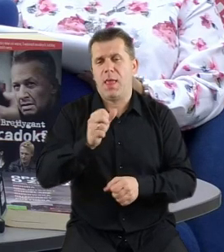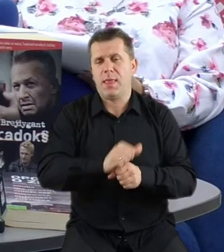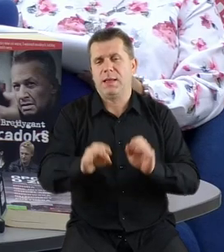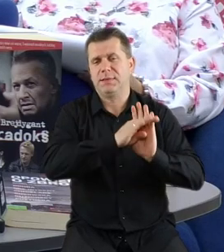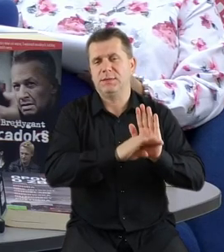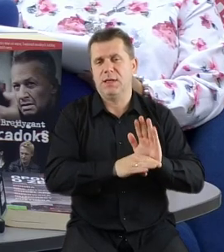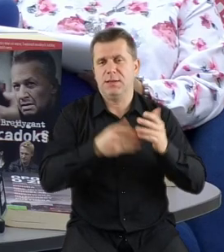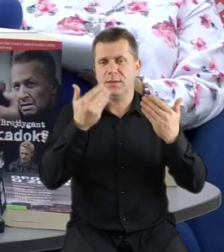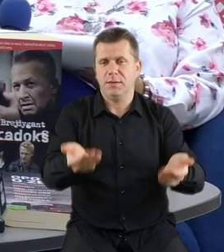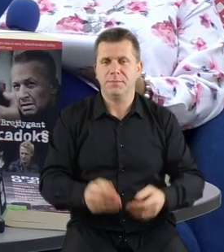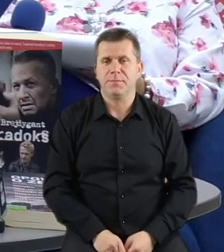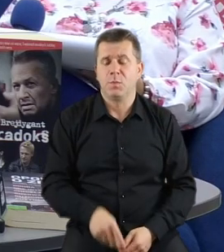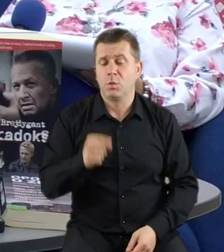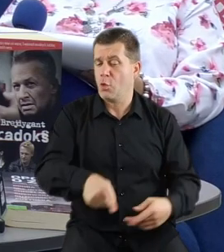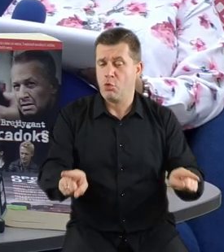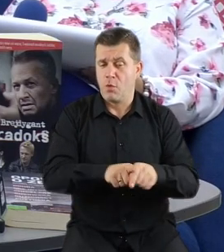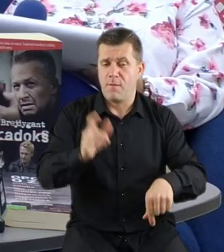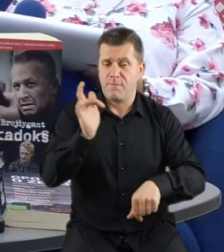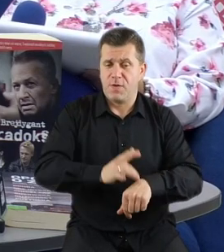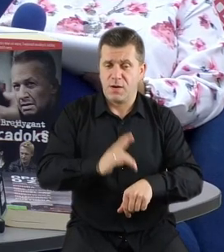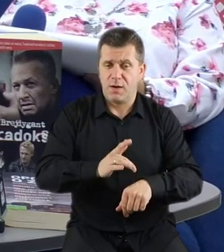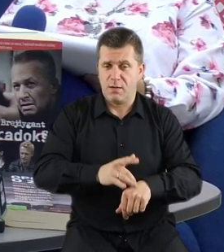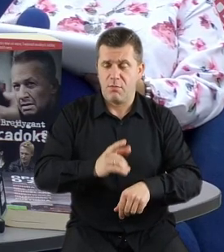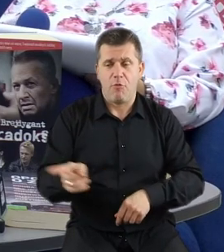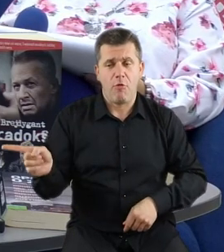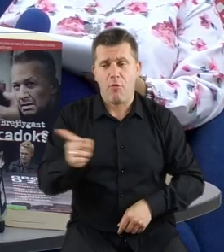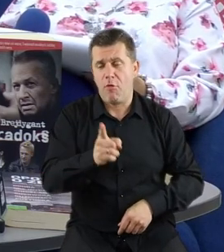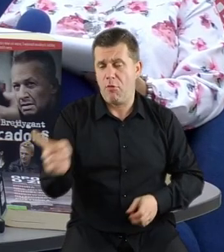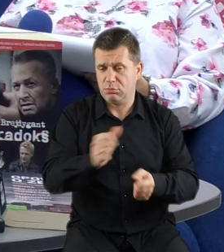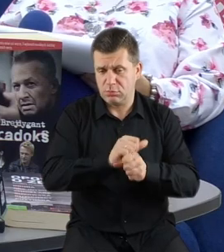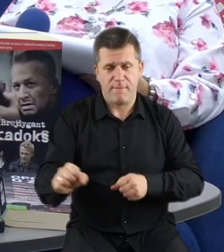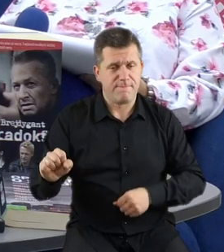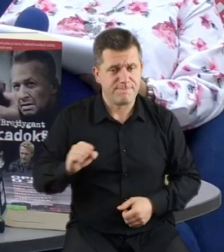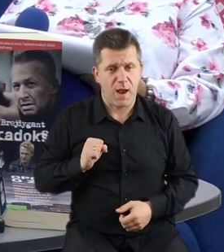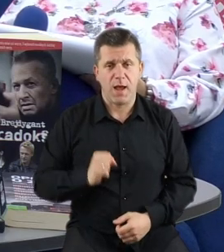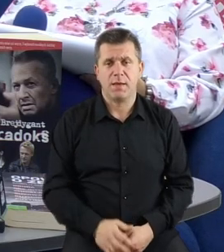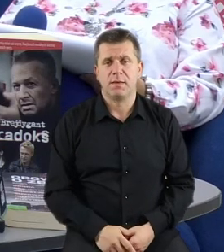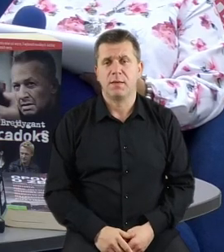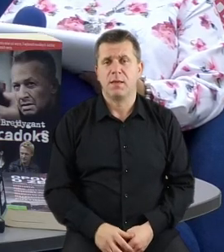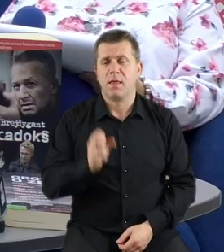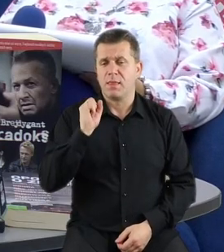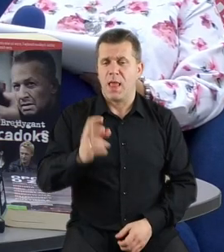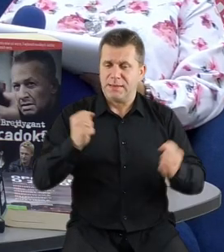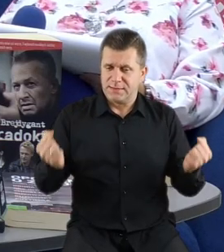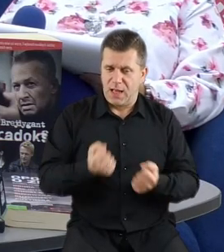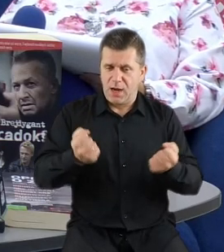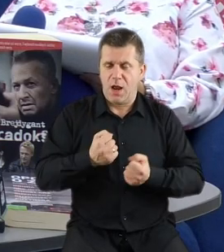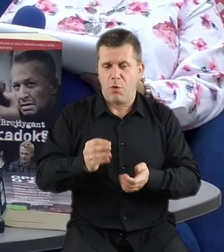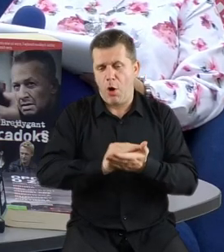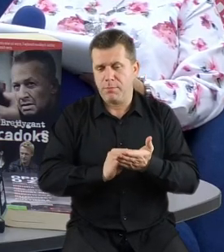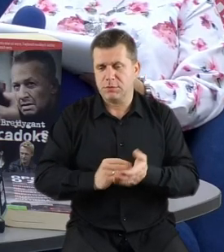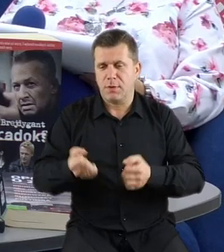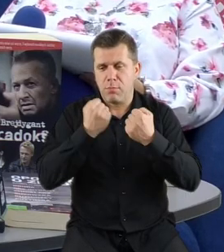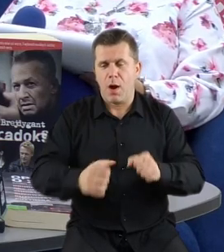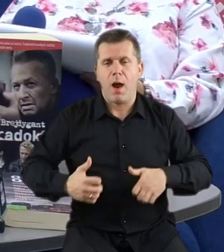też zasada. No więc z tego również wynika to, że one są fajne. No tak konstruowałem bohaterów,